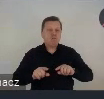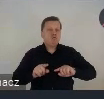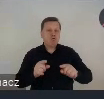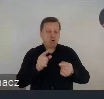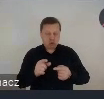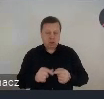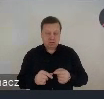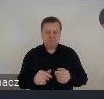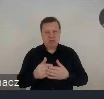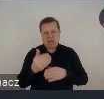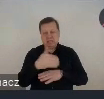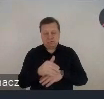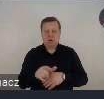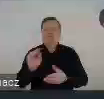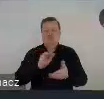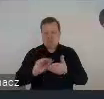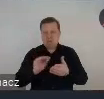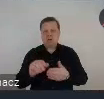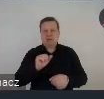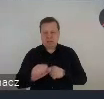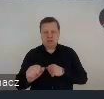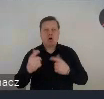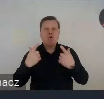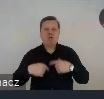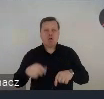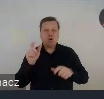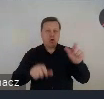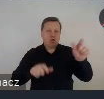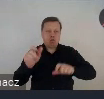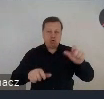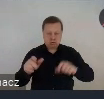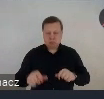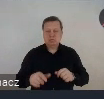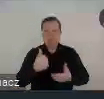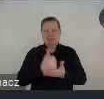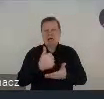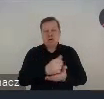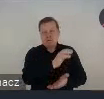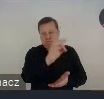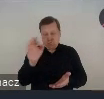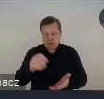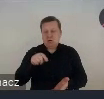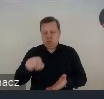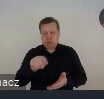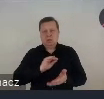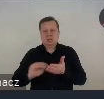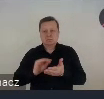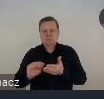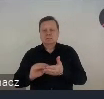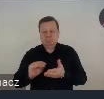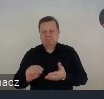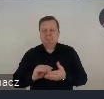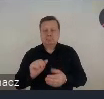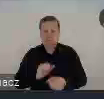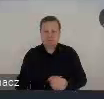organizacje na zewnątrz, czyli to jest określone, jakie osoby, które pełnią, zajmują jakie stanowiska, pełnią